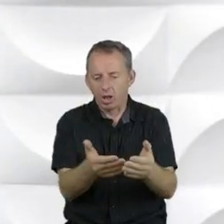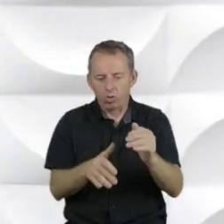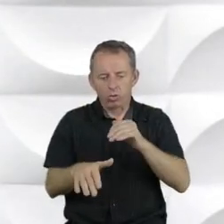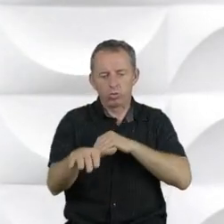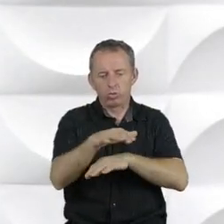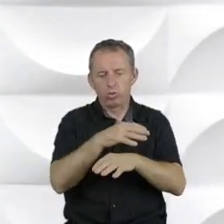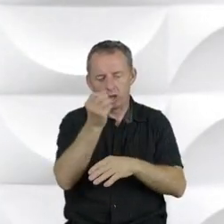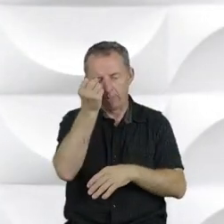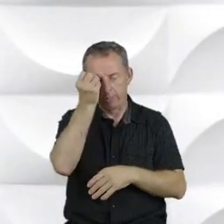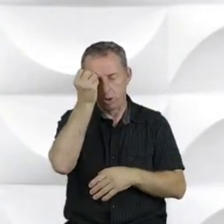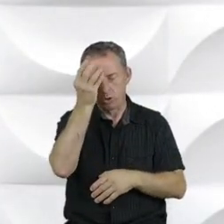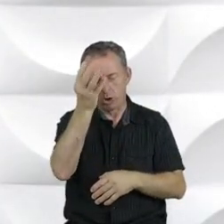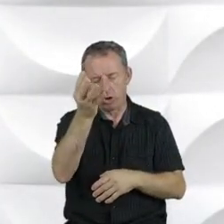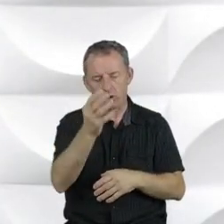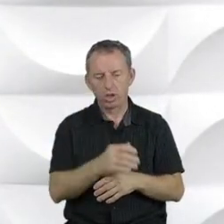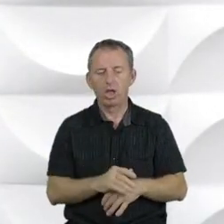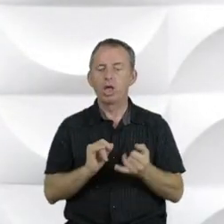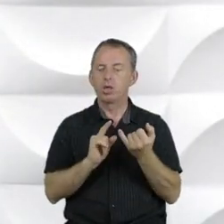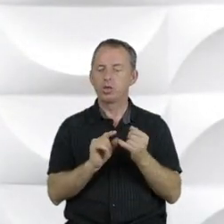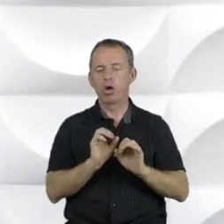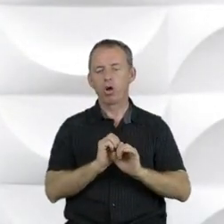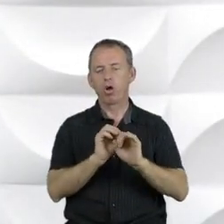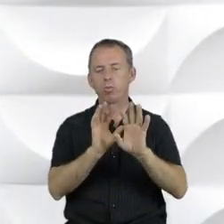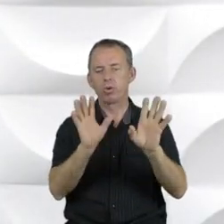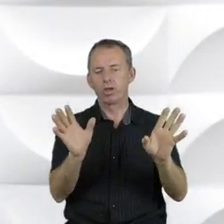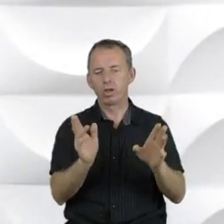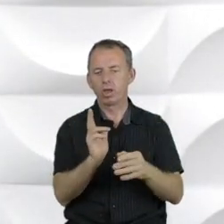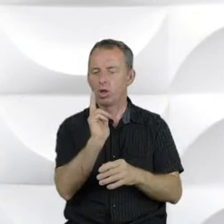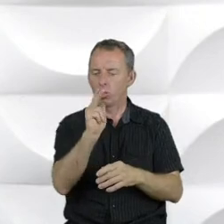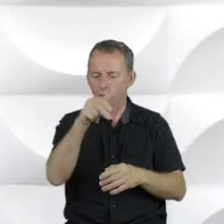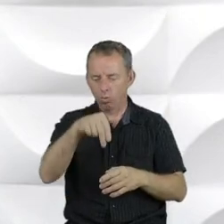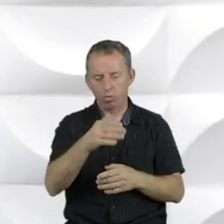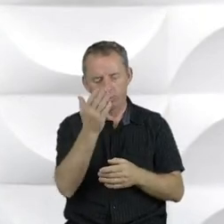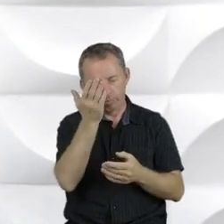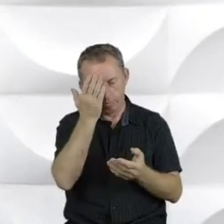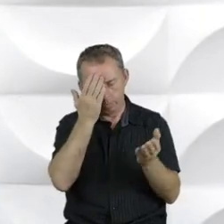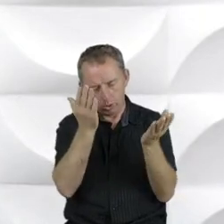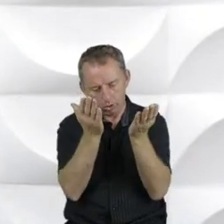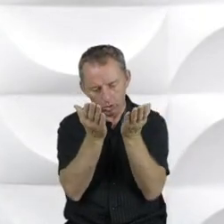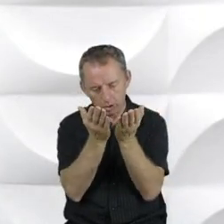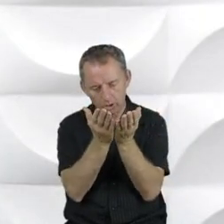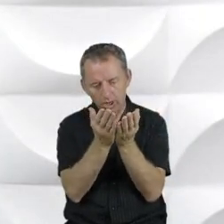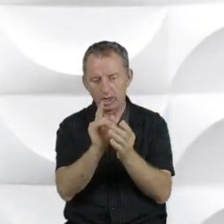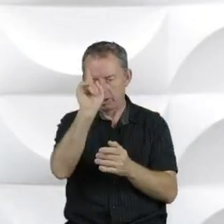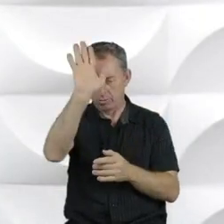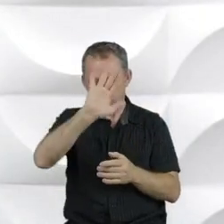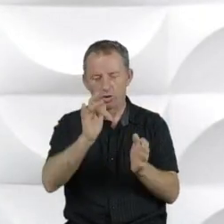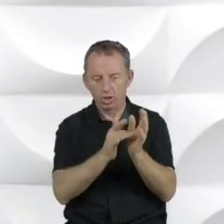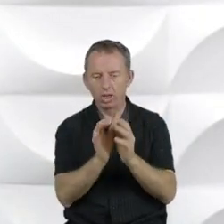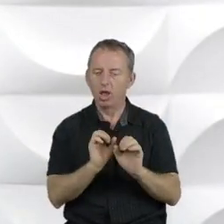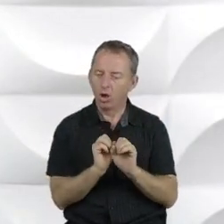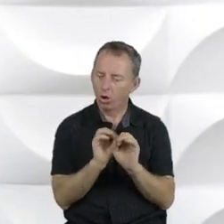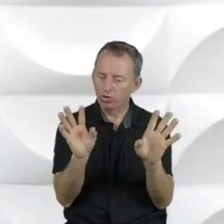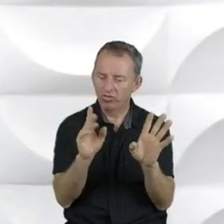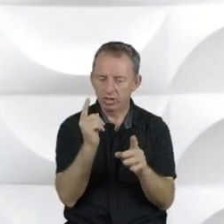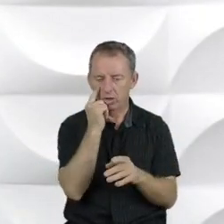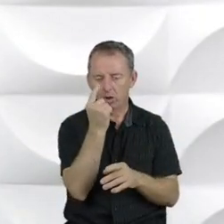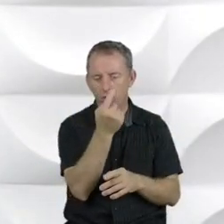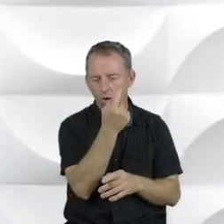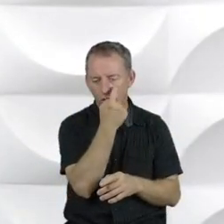mądrości i objawienia ku poznaniu Jego i oświecił oczy